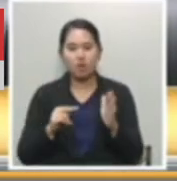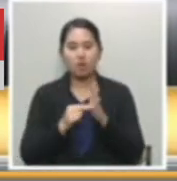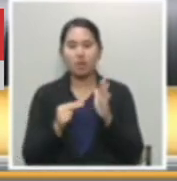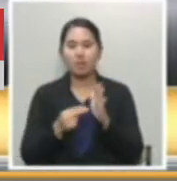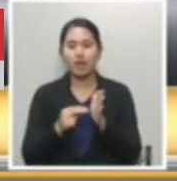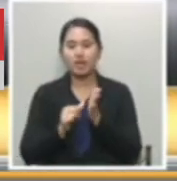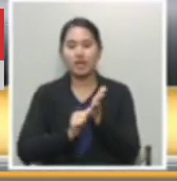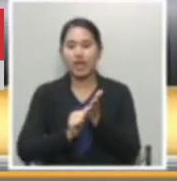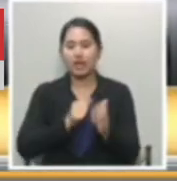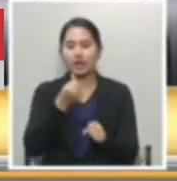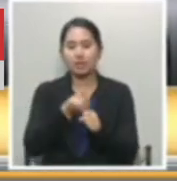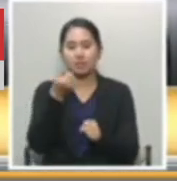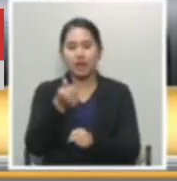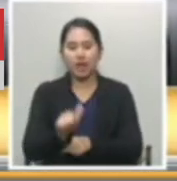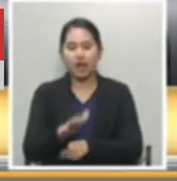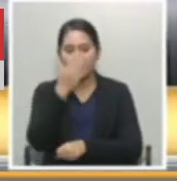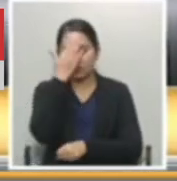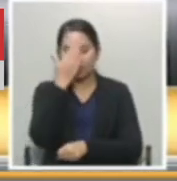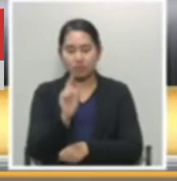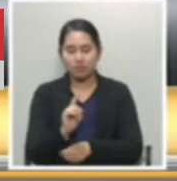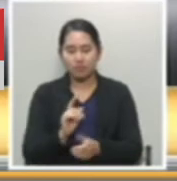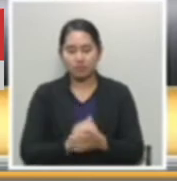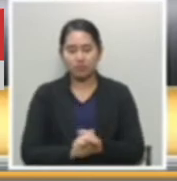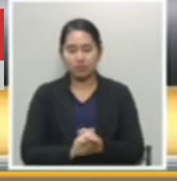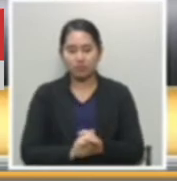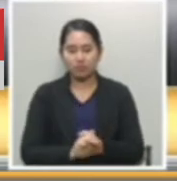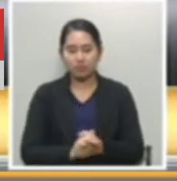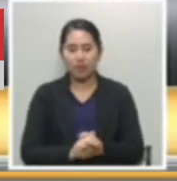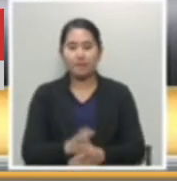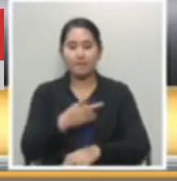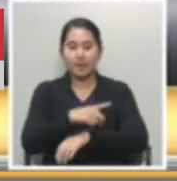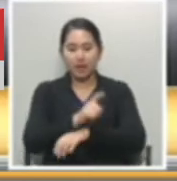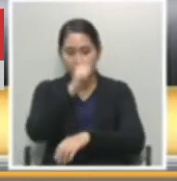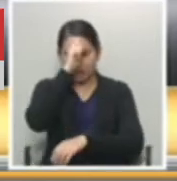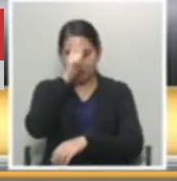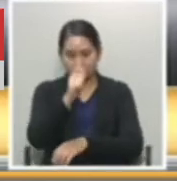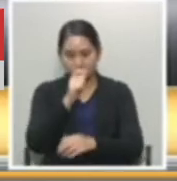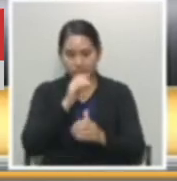ได้ครับท่านประธานที่เคารพครับ